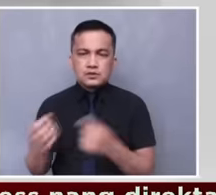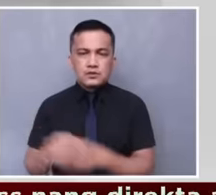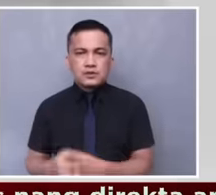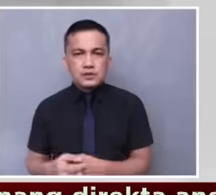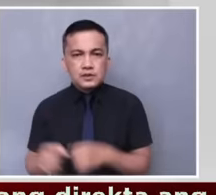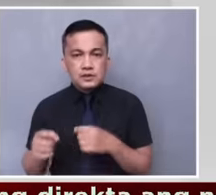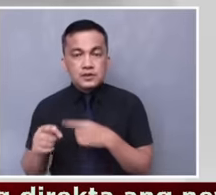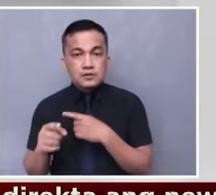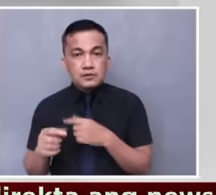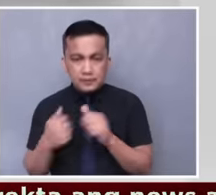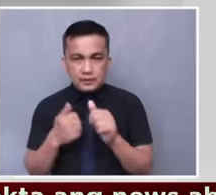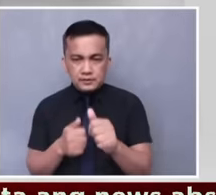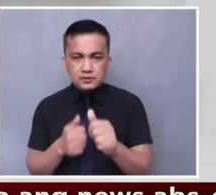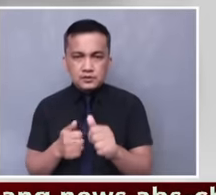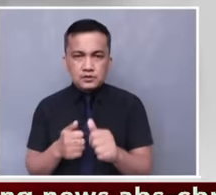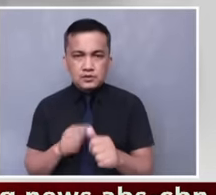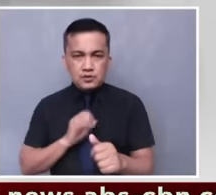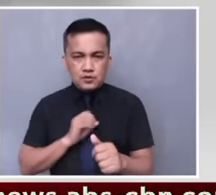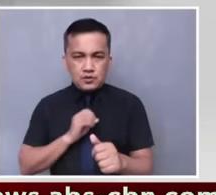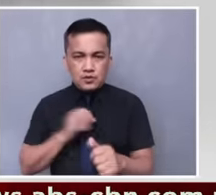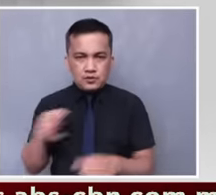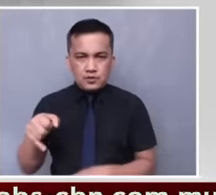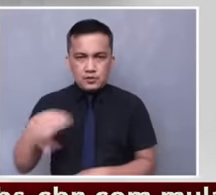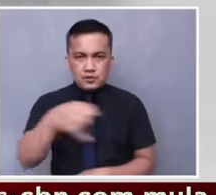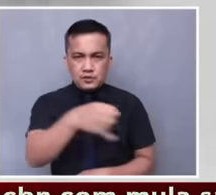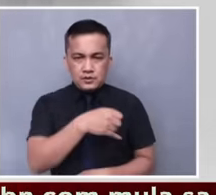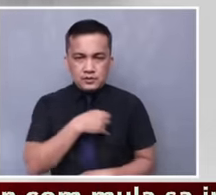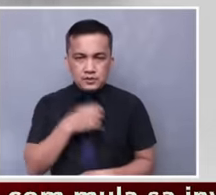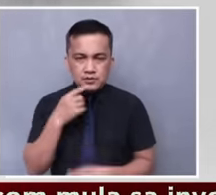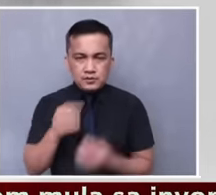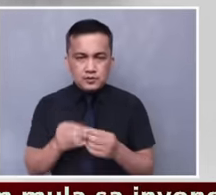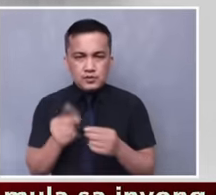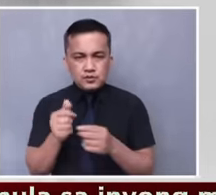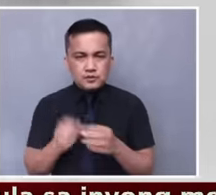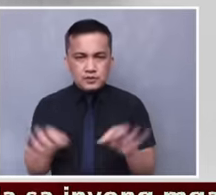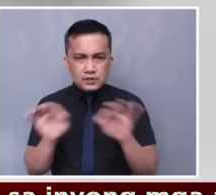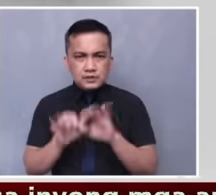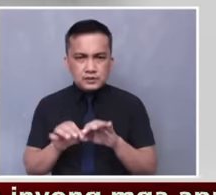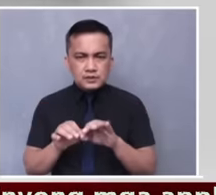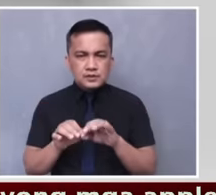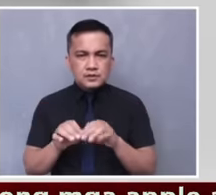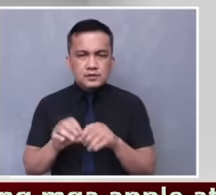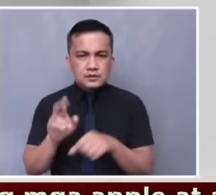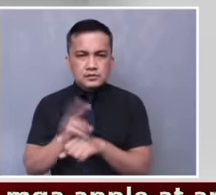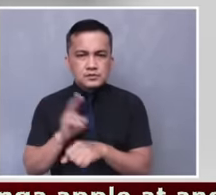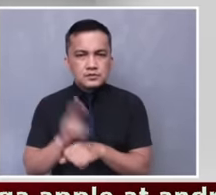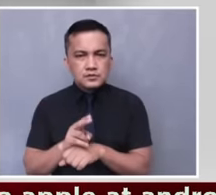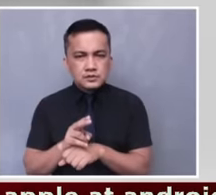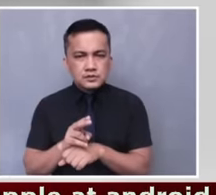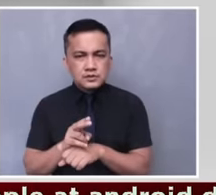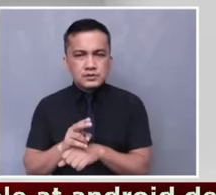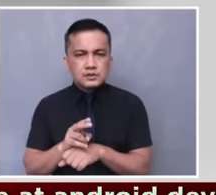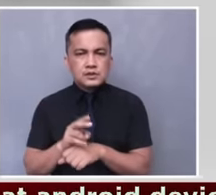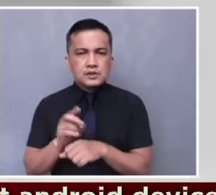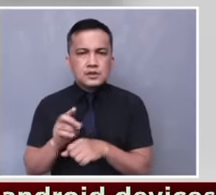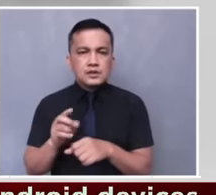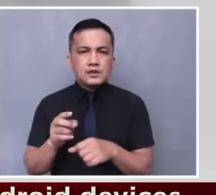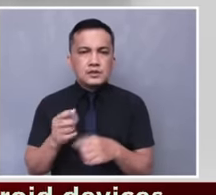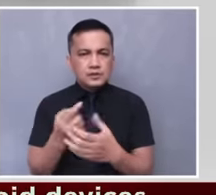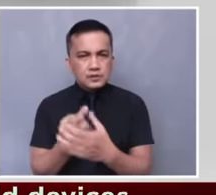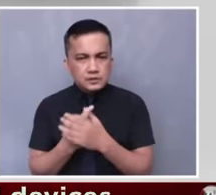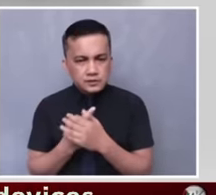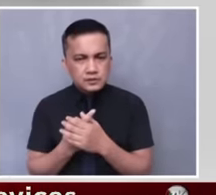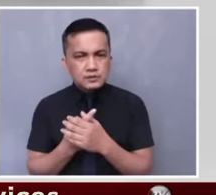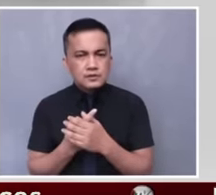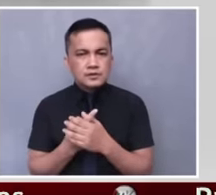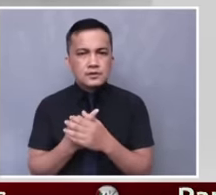tayo sa ating border, lalong-lalo na sa pagpapatupad ng ating quarantine mo. Quarantine